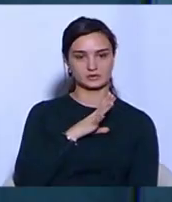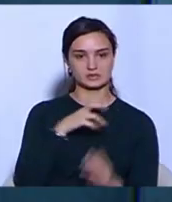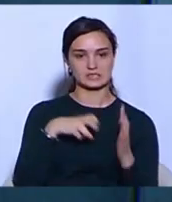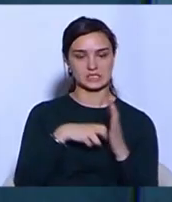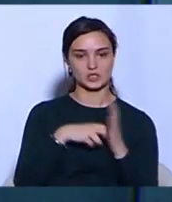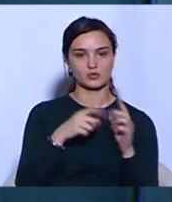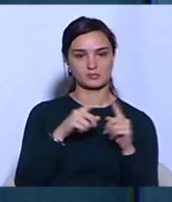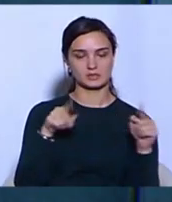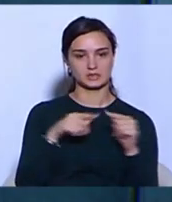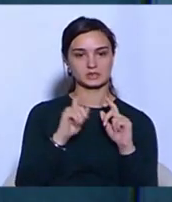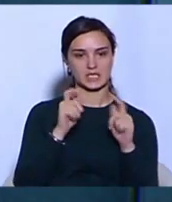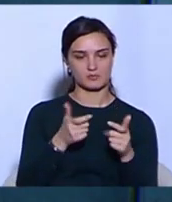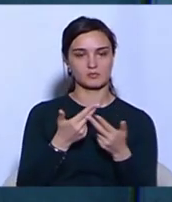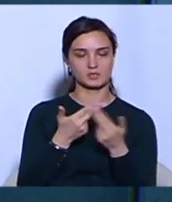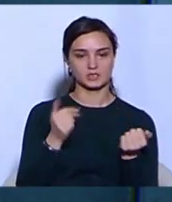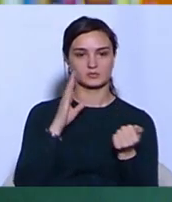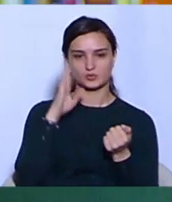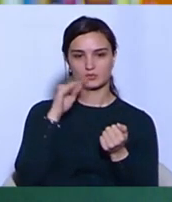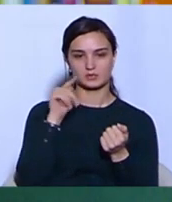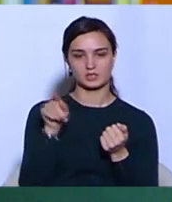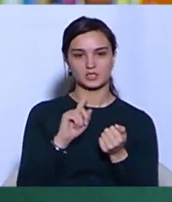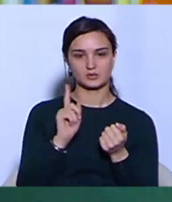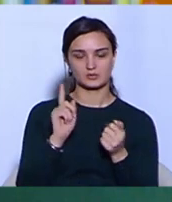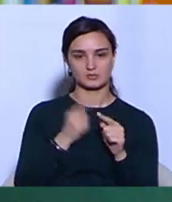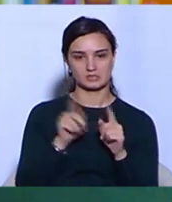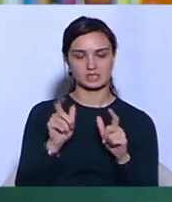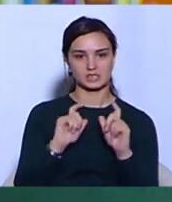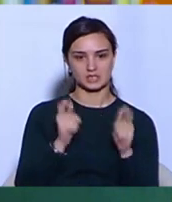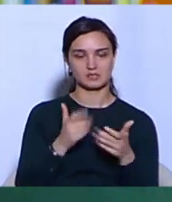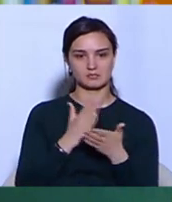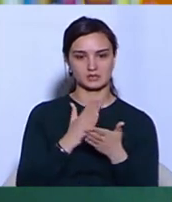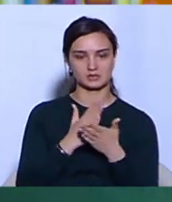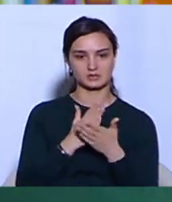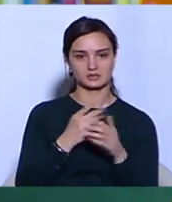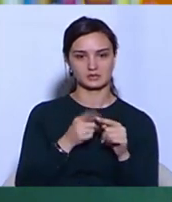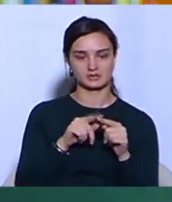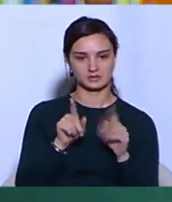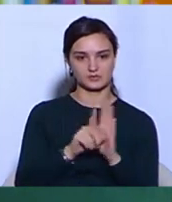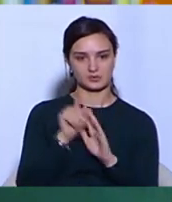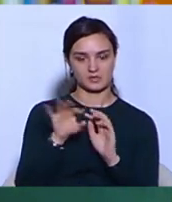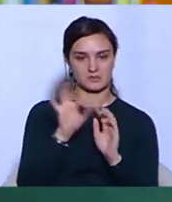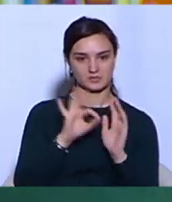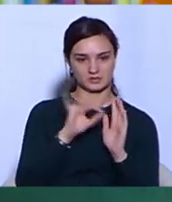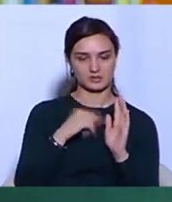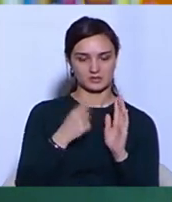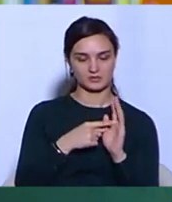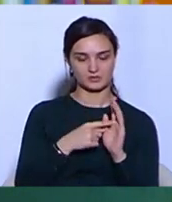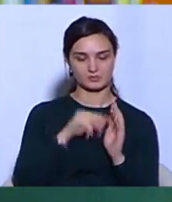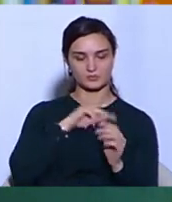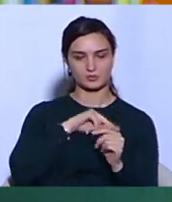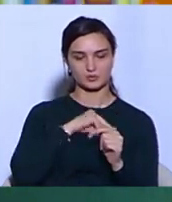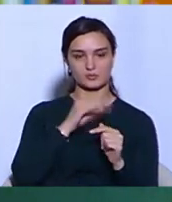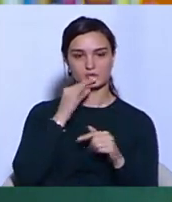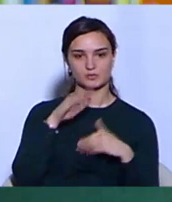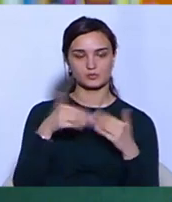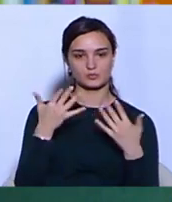წერილობითი თანხმობაც კი მშობლისგან, რომ ის თანახმა დაიწყოთ მუშაობა ამ საკითხთან დაკავშირებით. შემდგომ